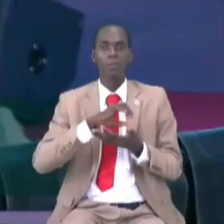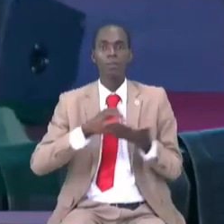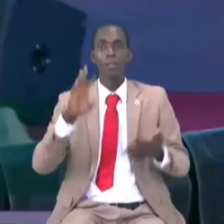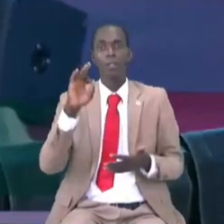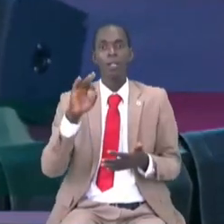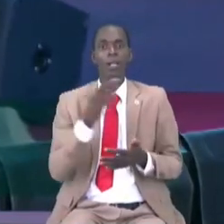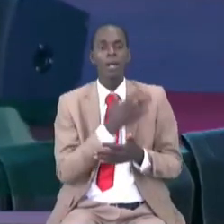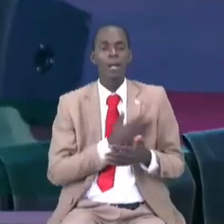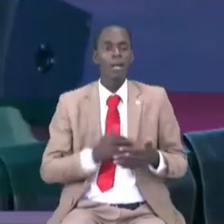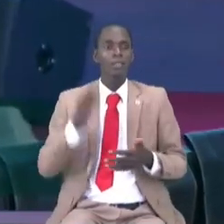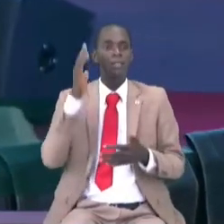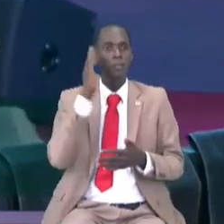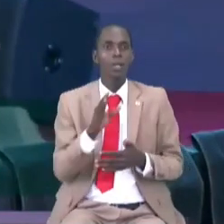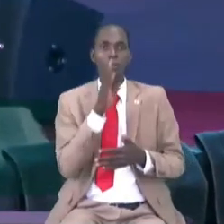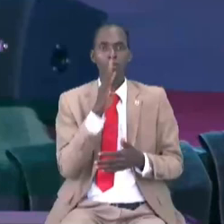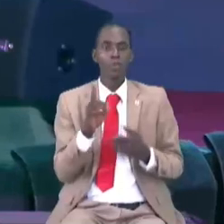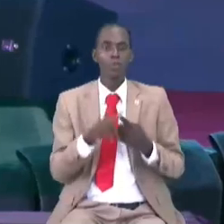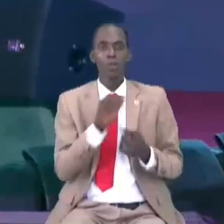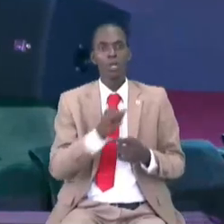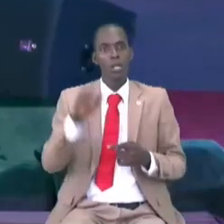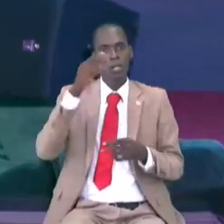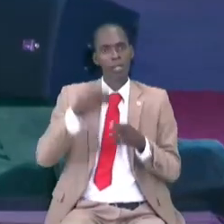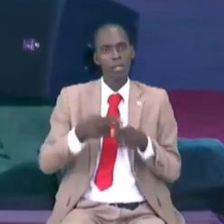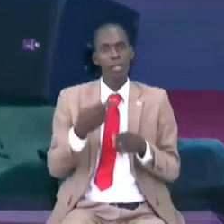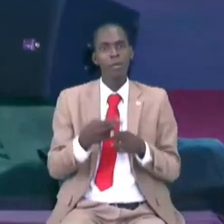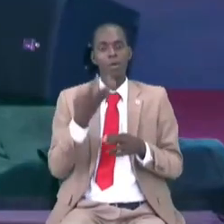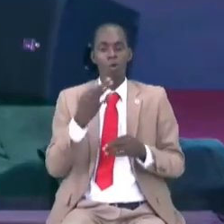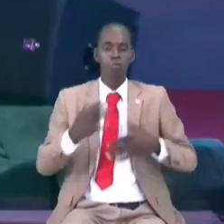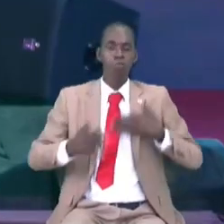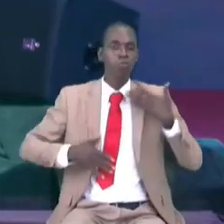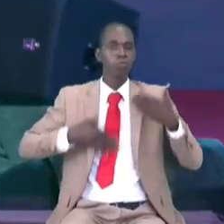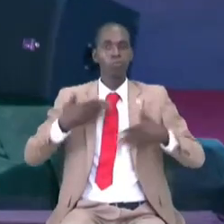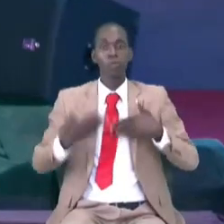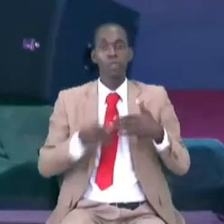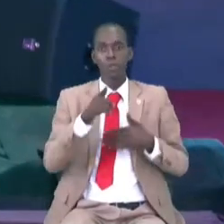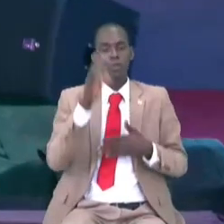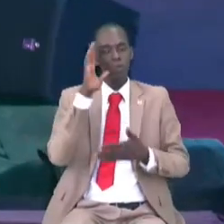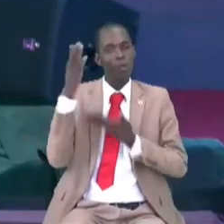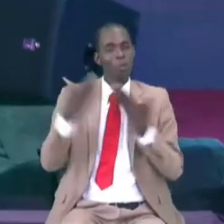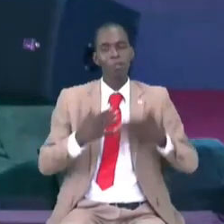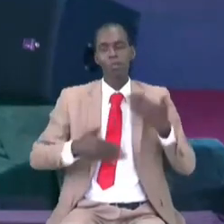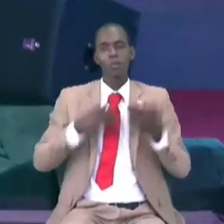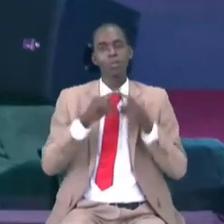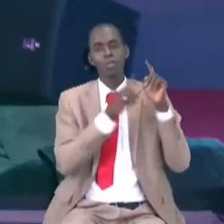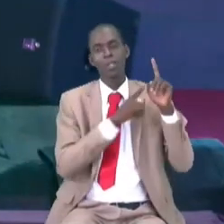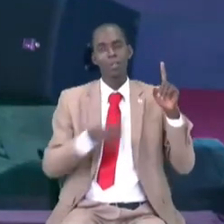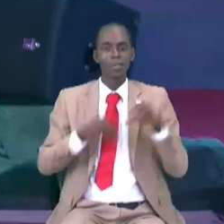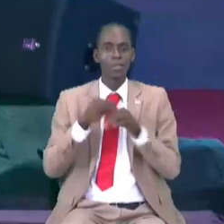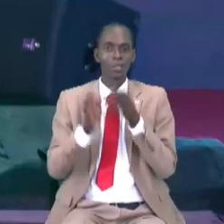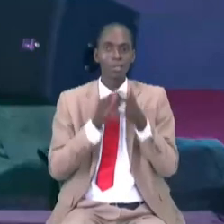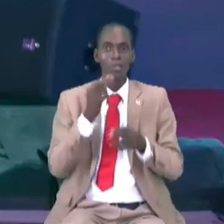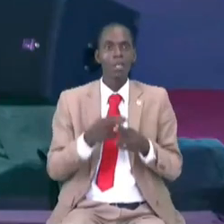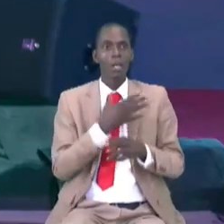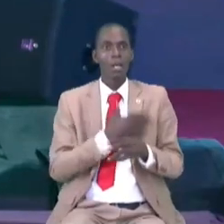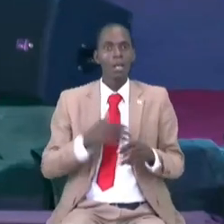sujet de joie, de louange. Tu apporteras la joie au Seigneur. de louange et de gloire parmi toutes les nations